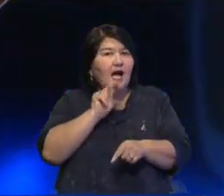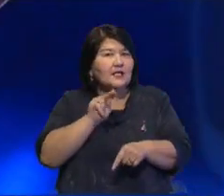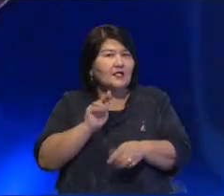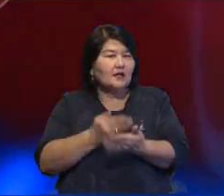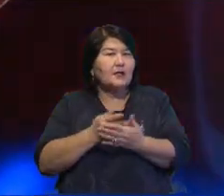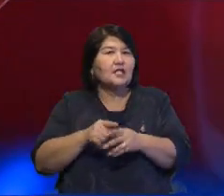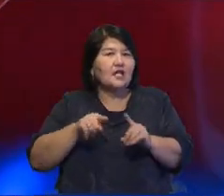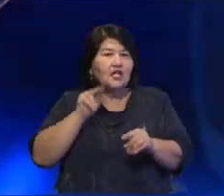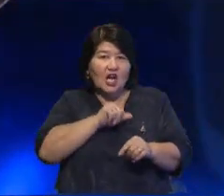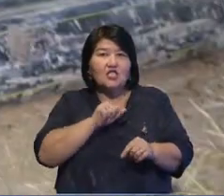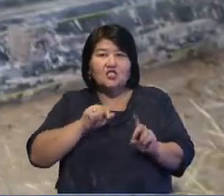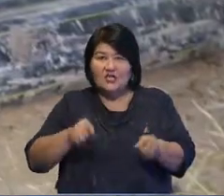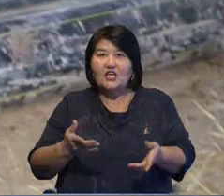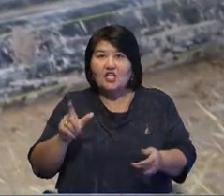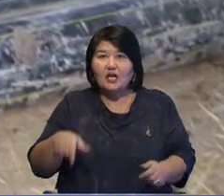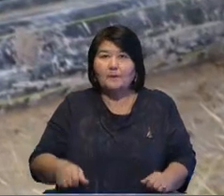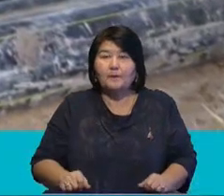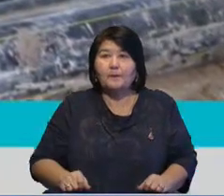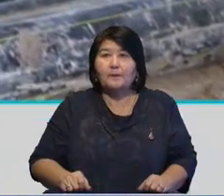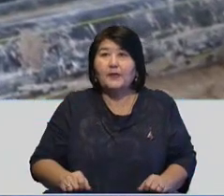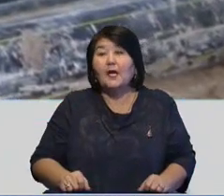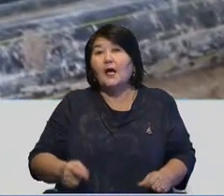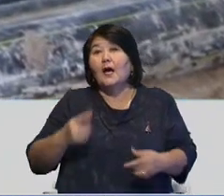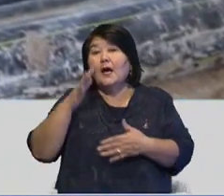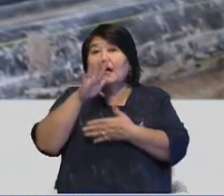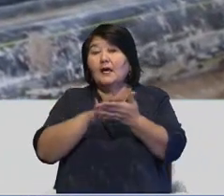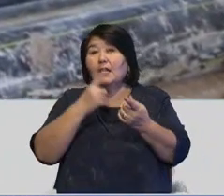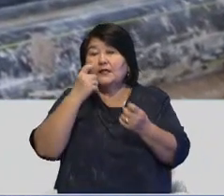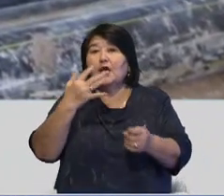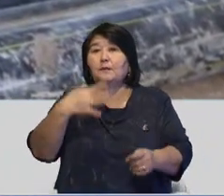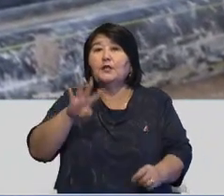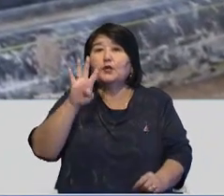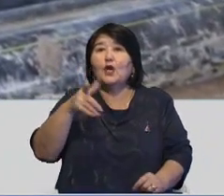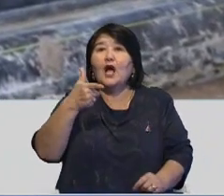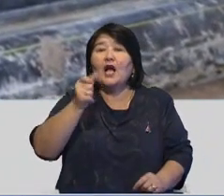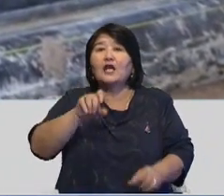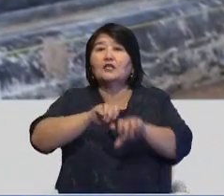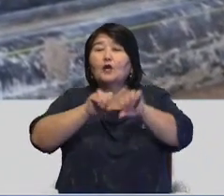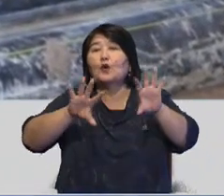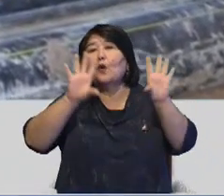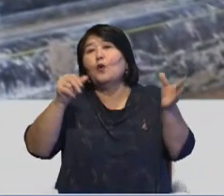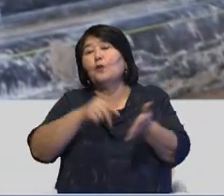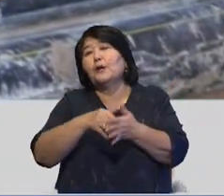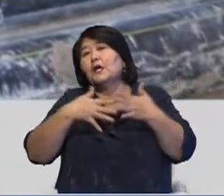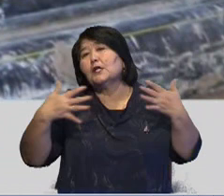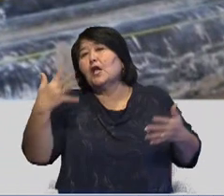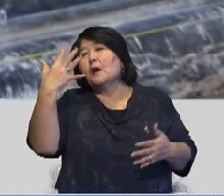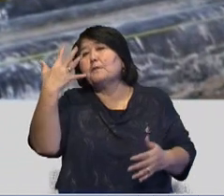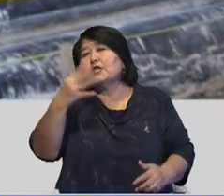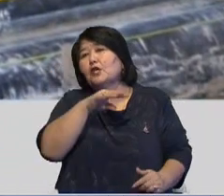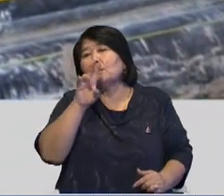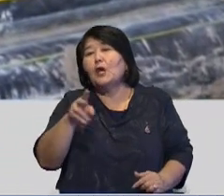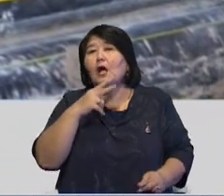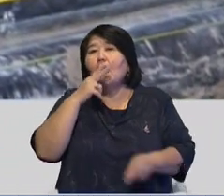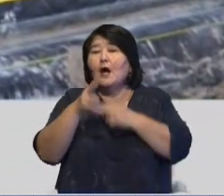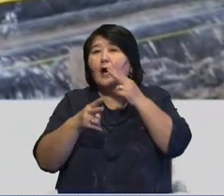краже задержаны заявлением о краже пятидесяти чех газовых труб общей стоимостью свыше 5 млн тенге